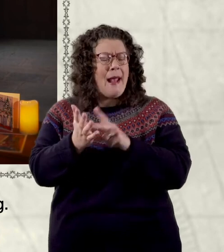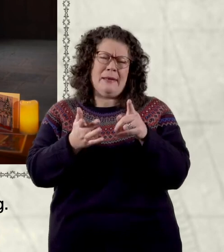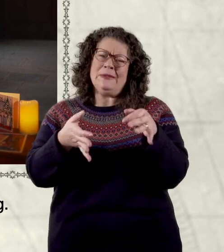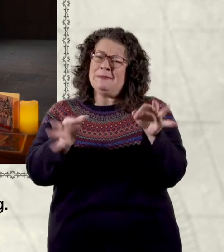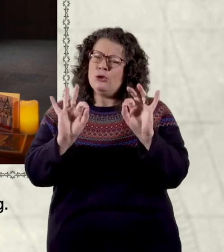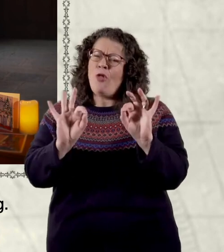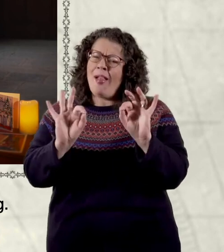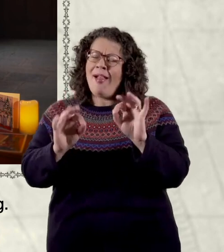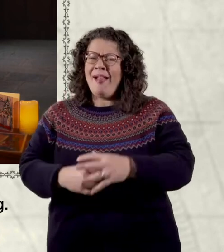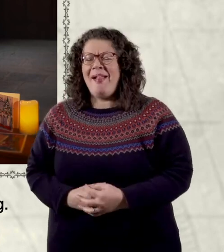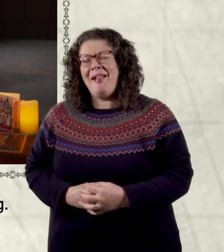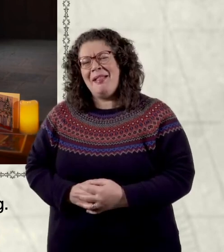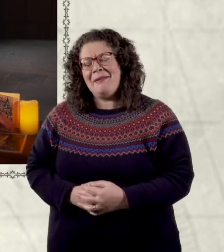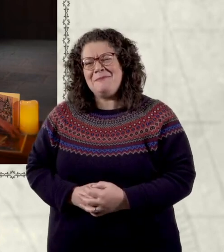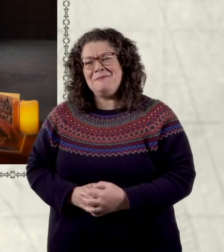gwbl arbennig.